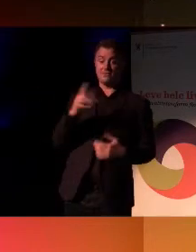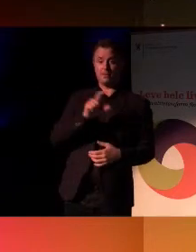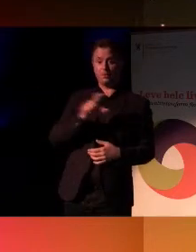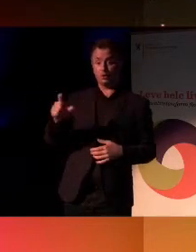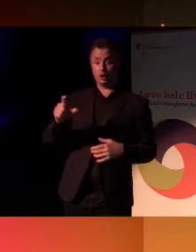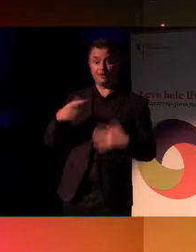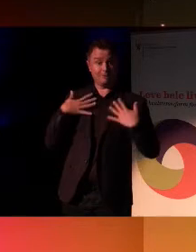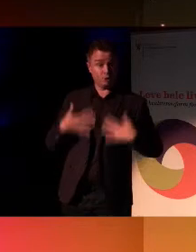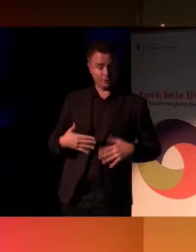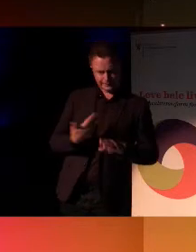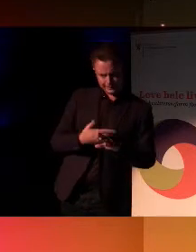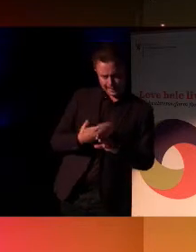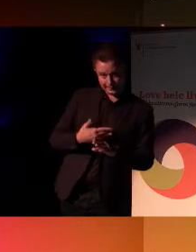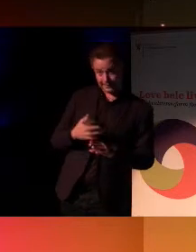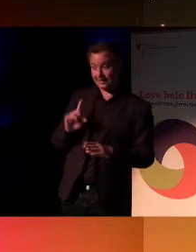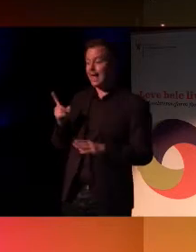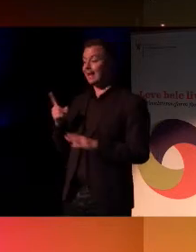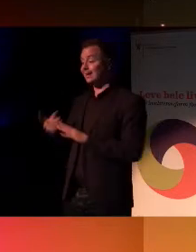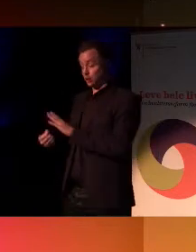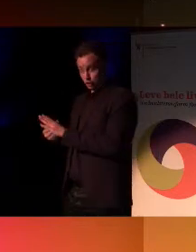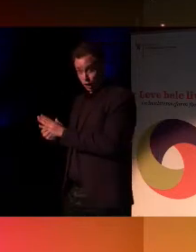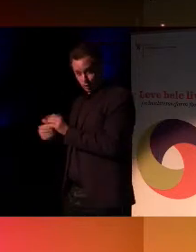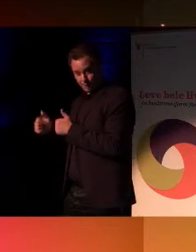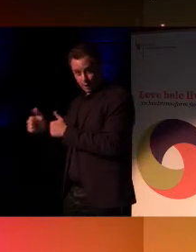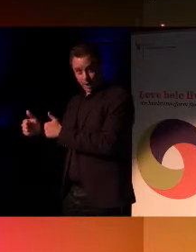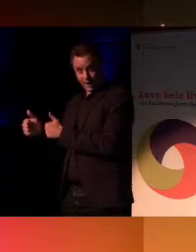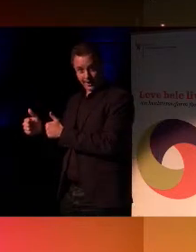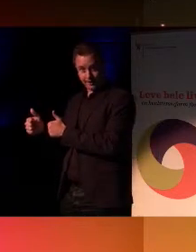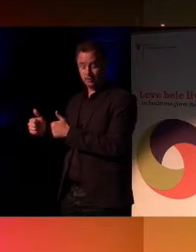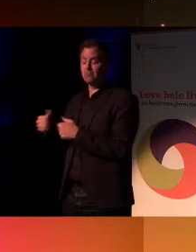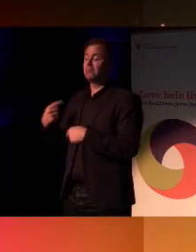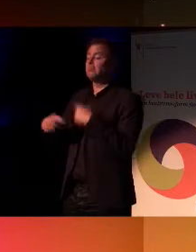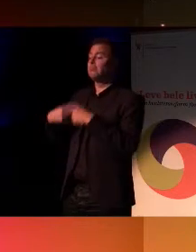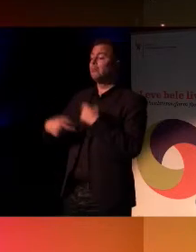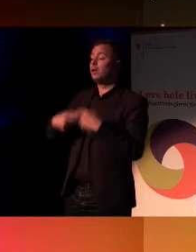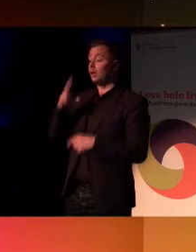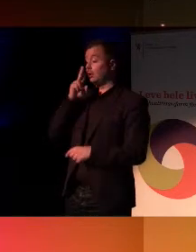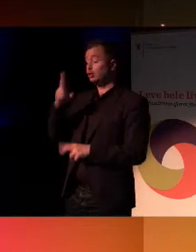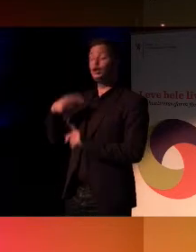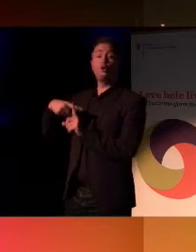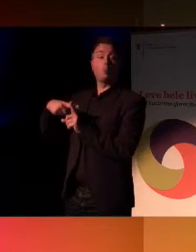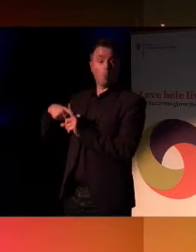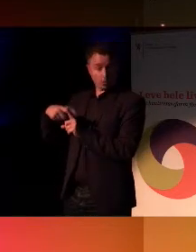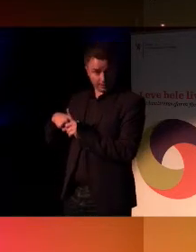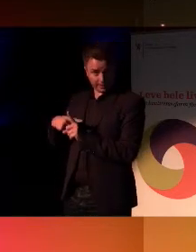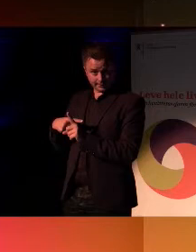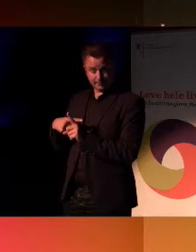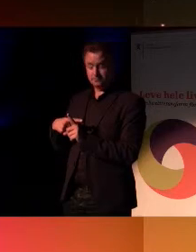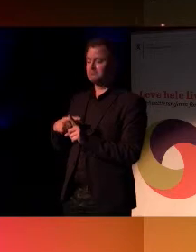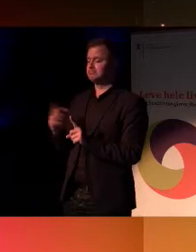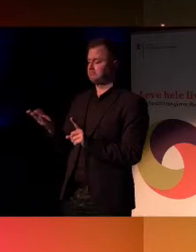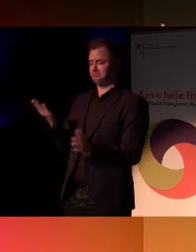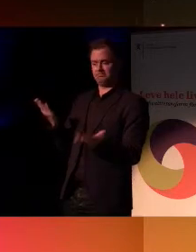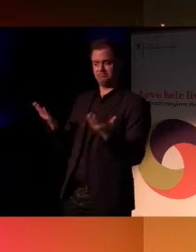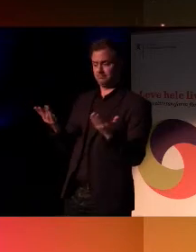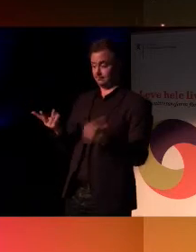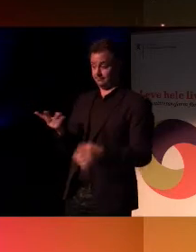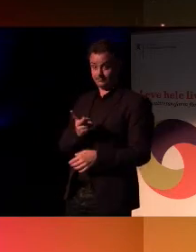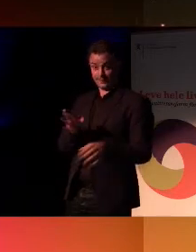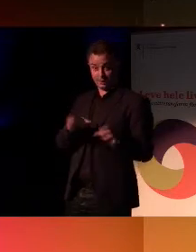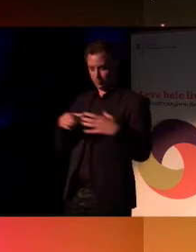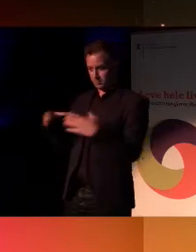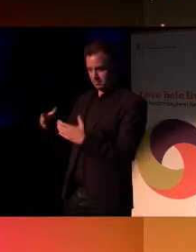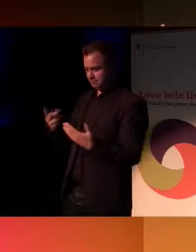eller støtteoppfølging. Så gjør vi en ny måling. Og så får da begge gruppene det som er